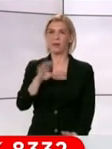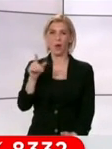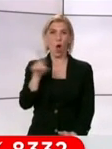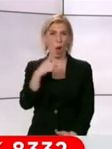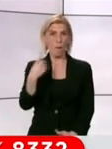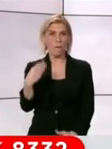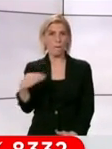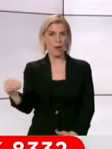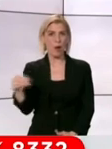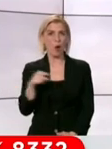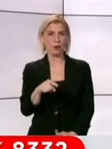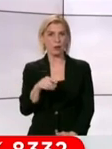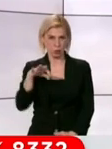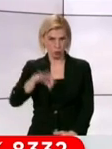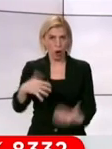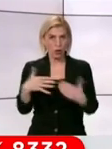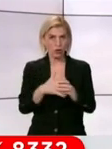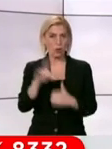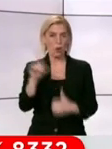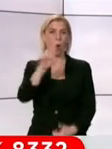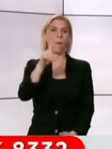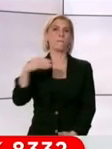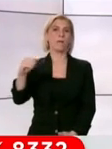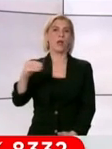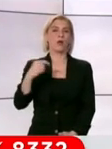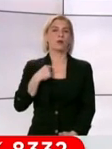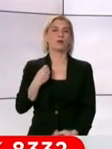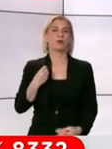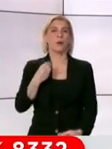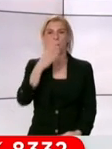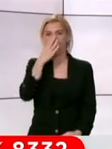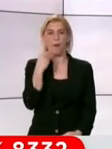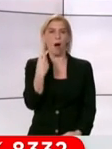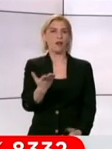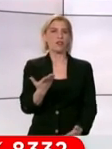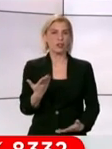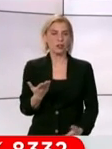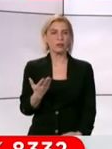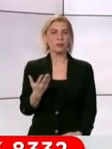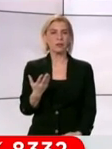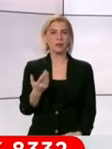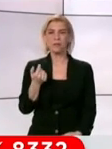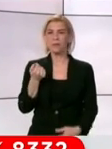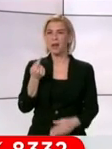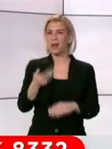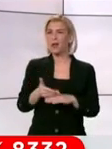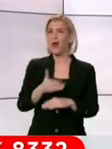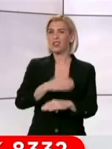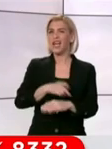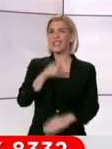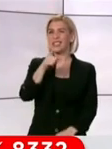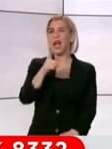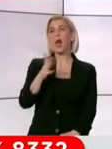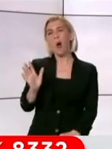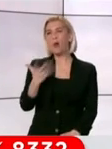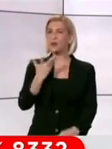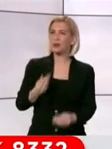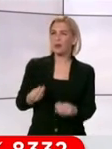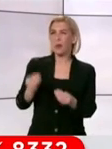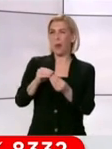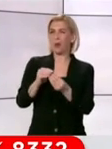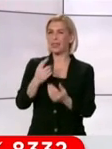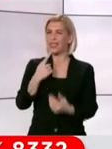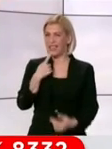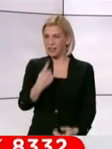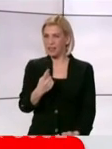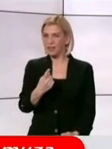Yani bu akşam için evet. 10 milyon. 10 milyon. Şimdi ben demin sen yuvarlıyorsun, insanlar ona göre gelmiştir